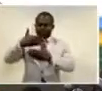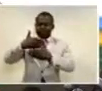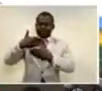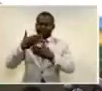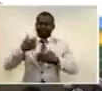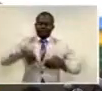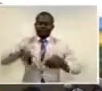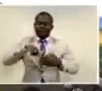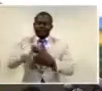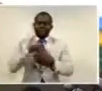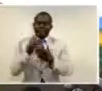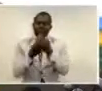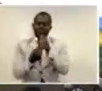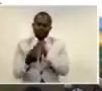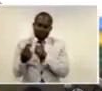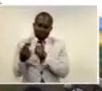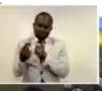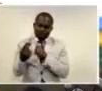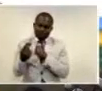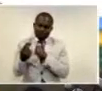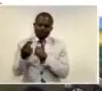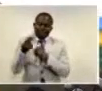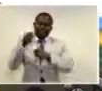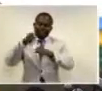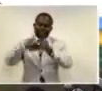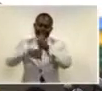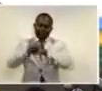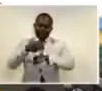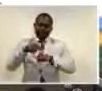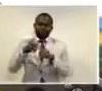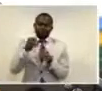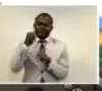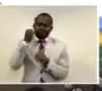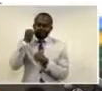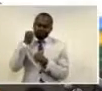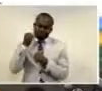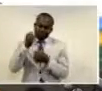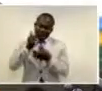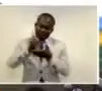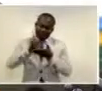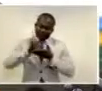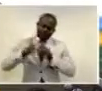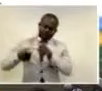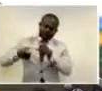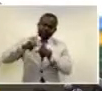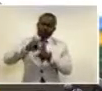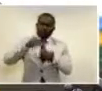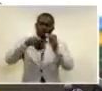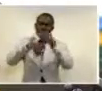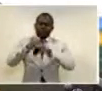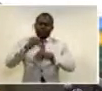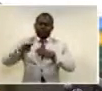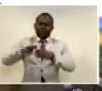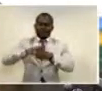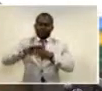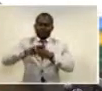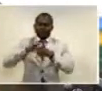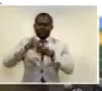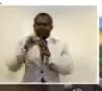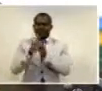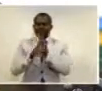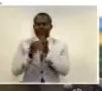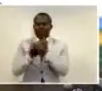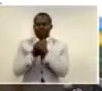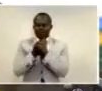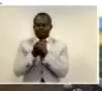yombi ni bikorwa bikomeye bidufasha kongera ubucuruzi n'ishoramari mu karere ka Rubavu